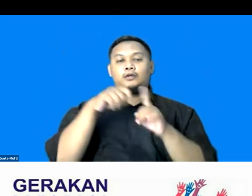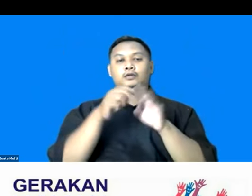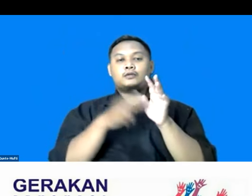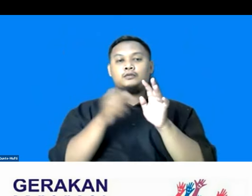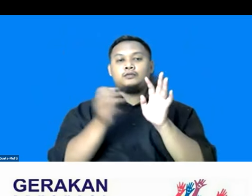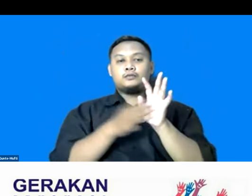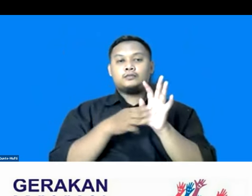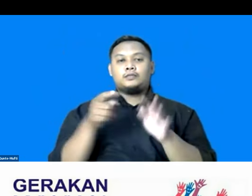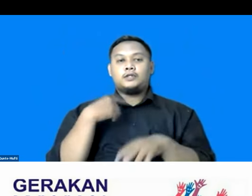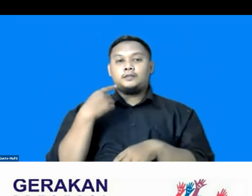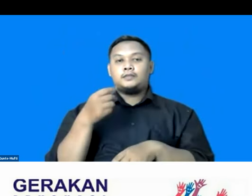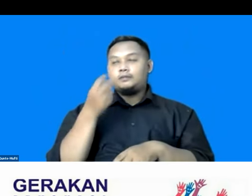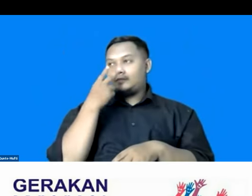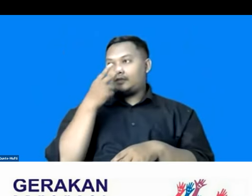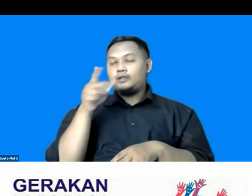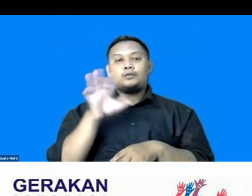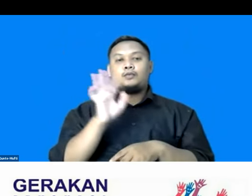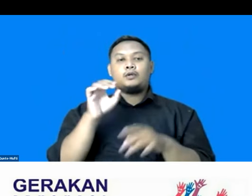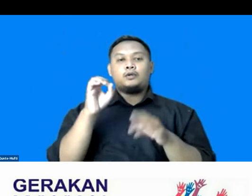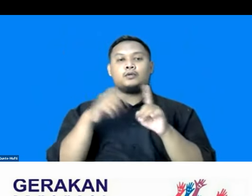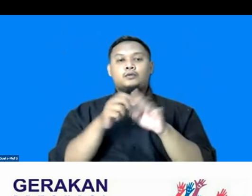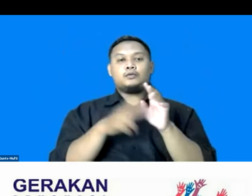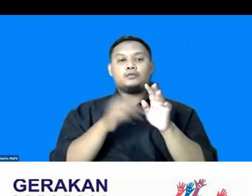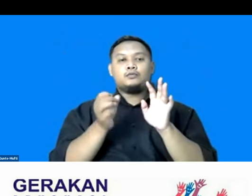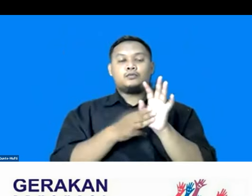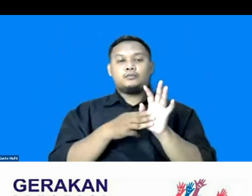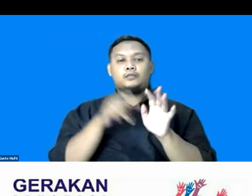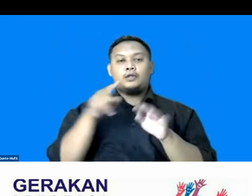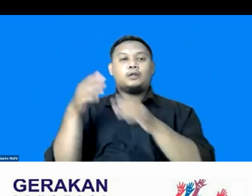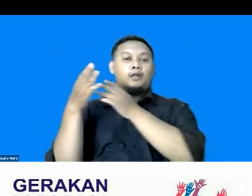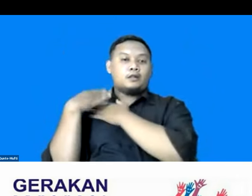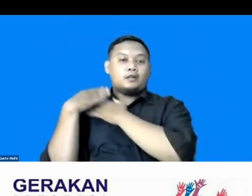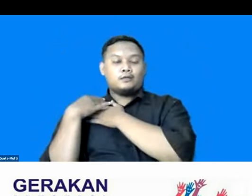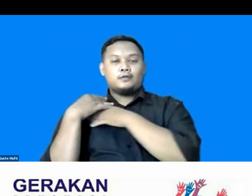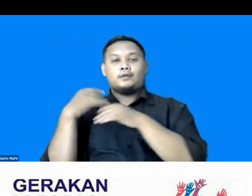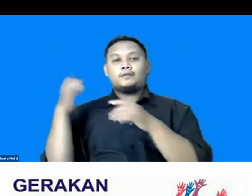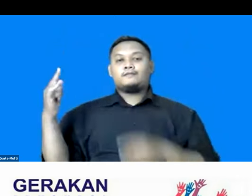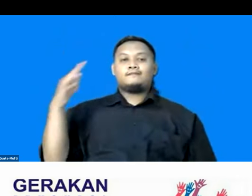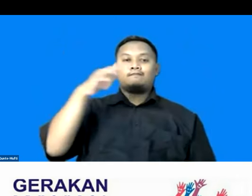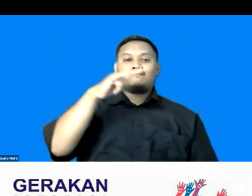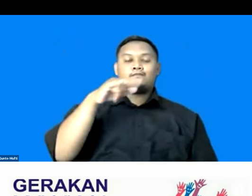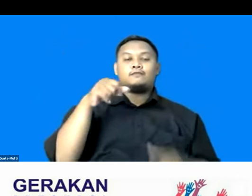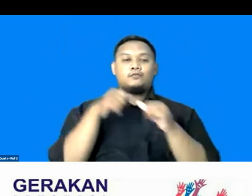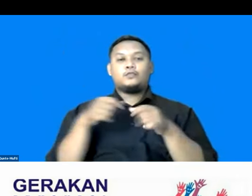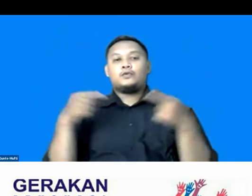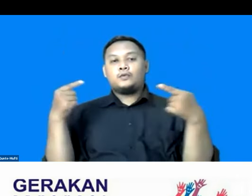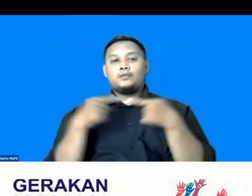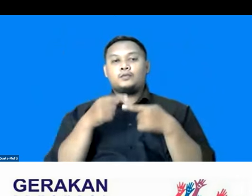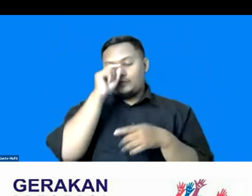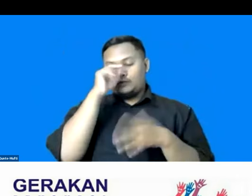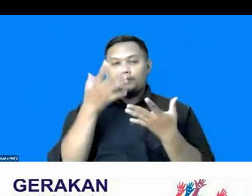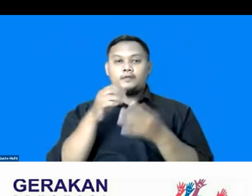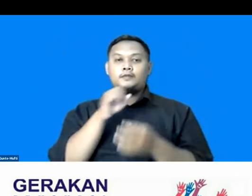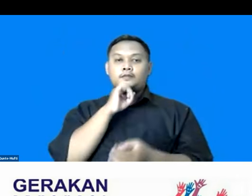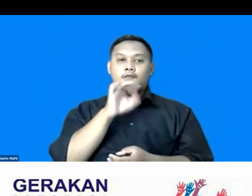itu bukan sebagai oknum, tetapi itu adalah tanggung jawab maskapai penerbangan dan dinas perhubungan untuk menyampaikan hal